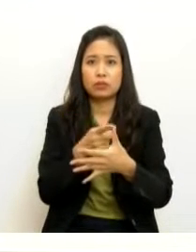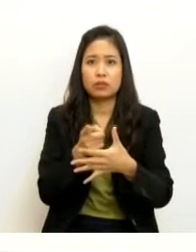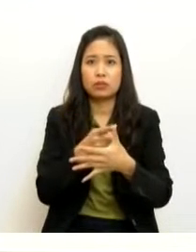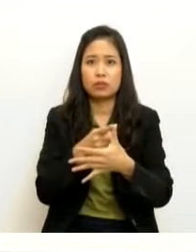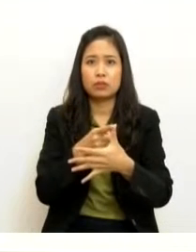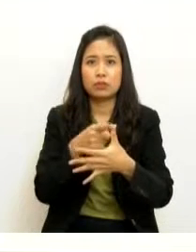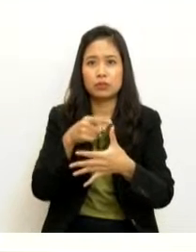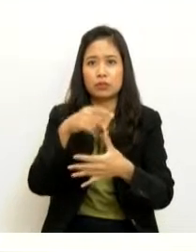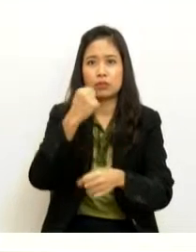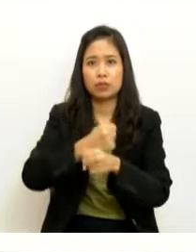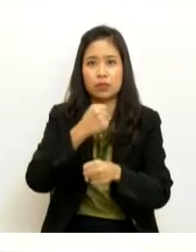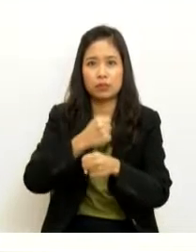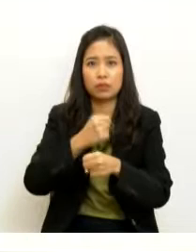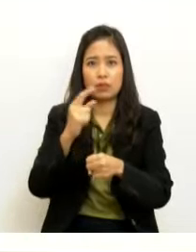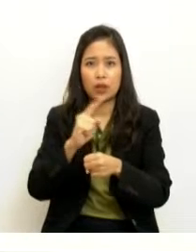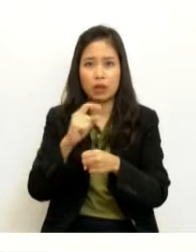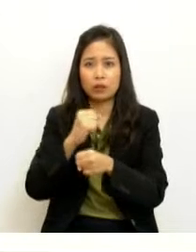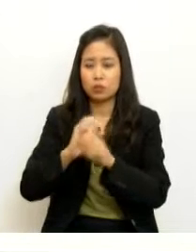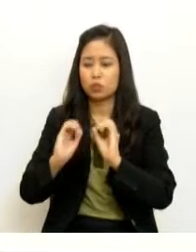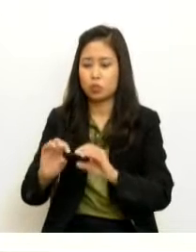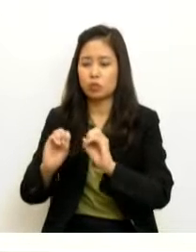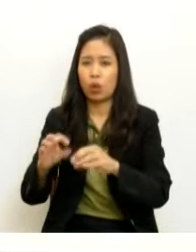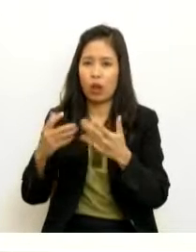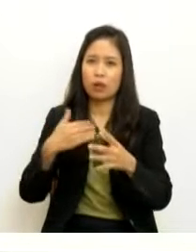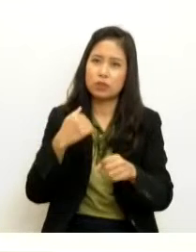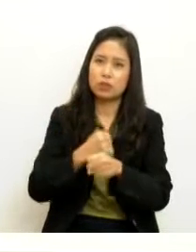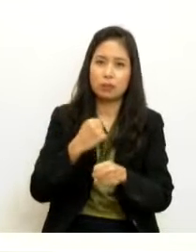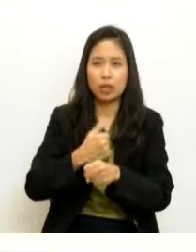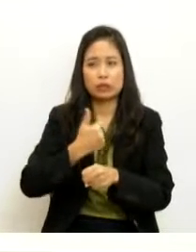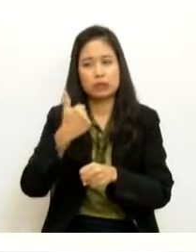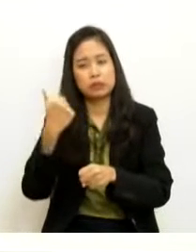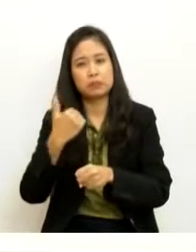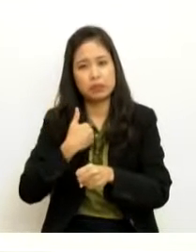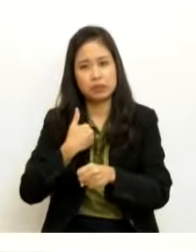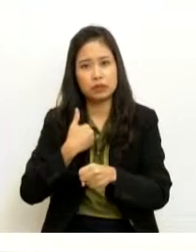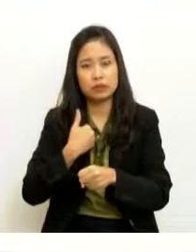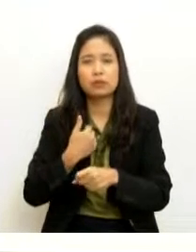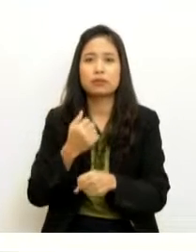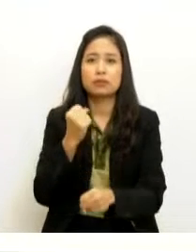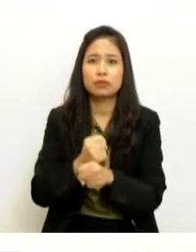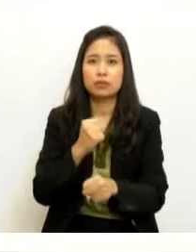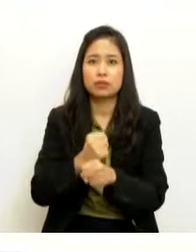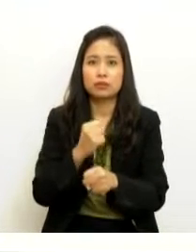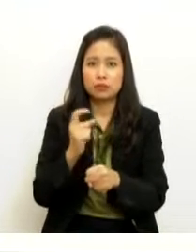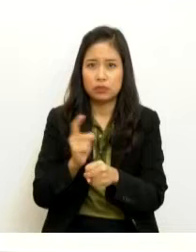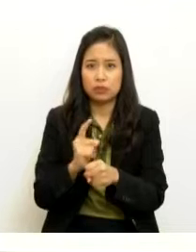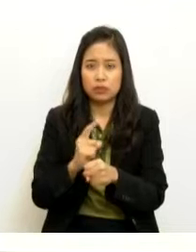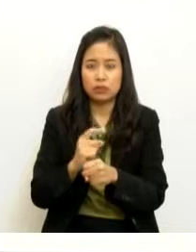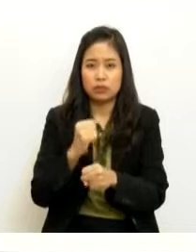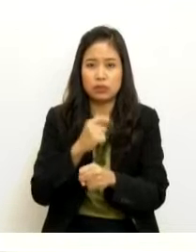ครูได้ทำนอกเหนือจากการจัดการเรียนการสอนเนี่ยมาจากภาระงานที่งานในหน้า